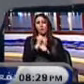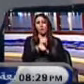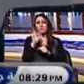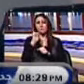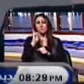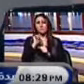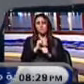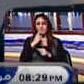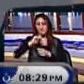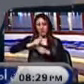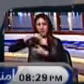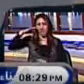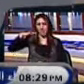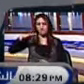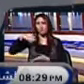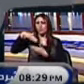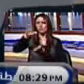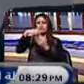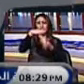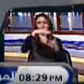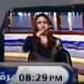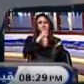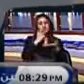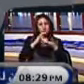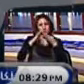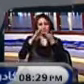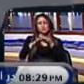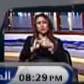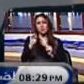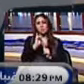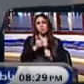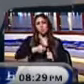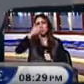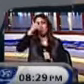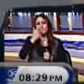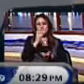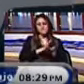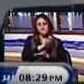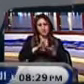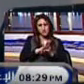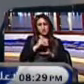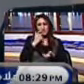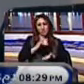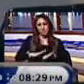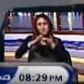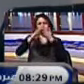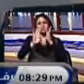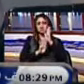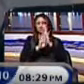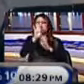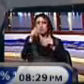لتوزيع أنابيب البوتاجاز للبيوت وفكروا في وضع حلول لكل مشاكلهم، وبإنجازاتهم